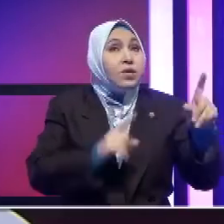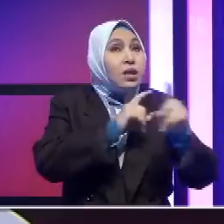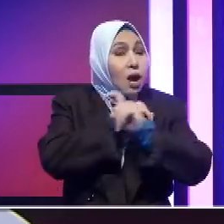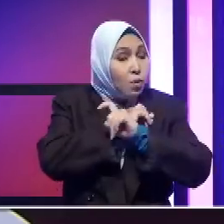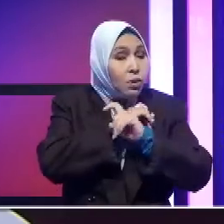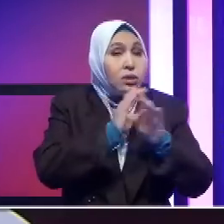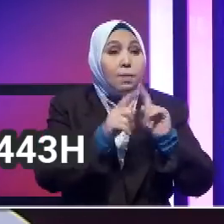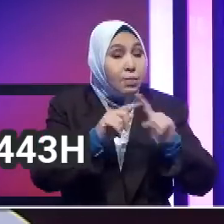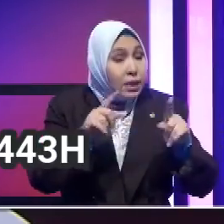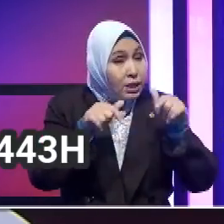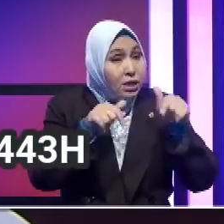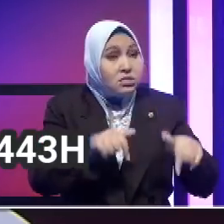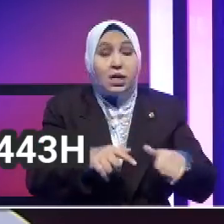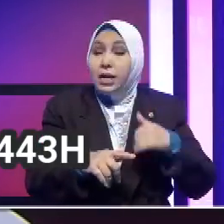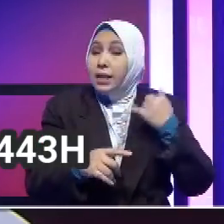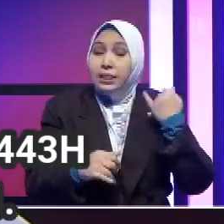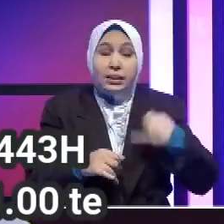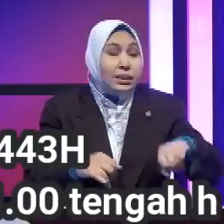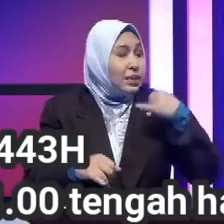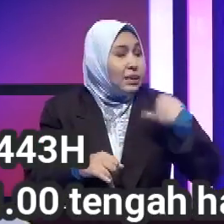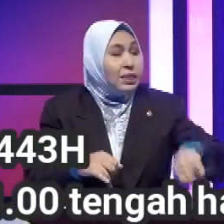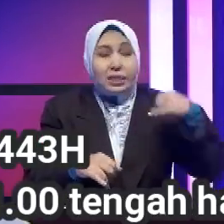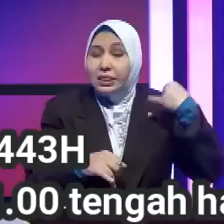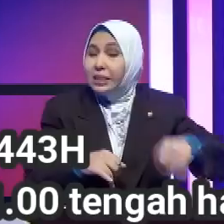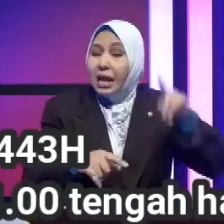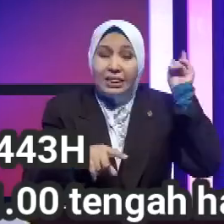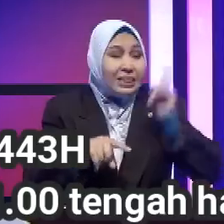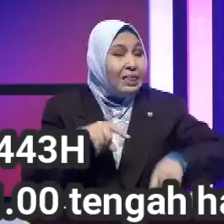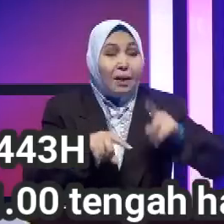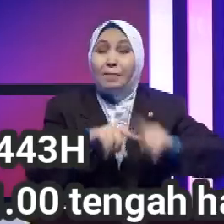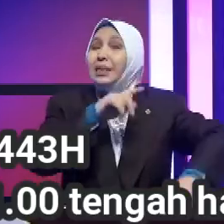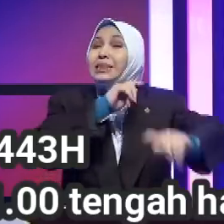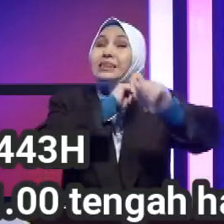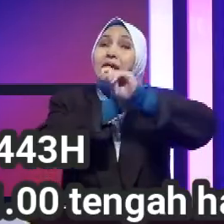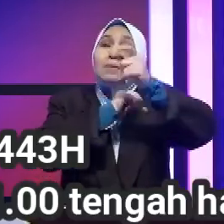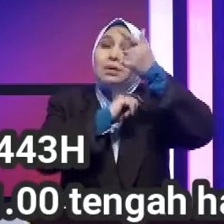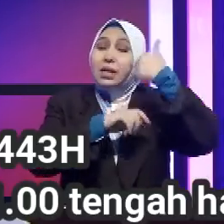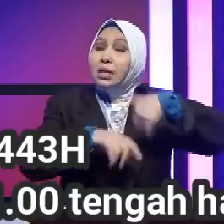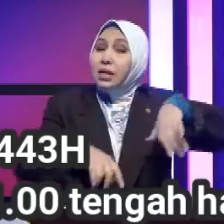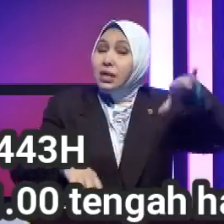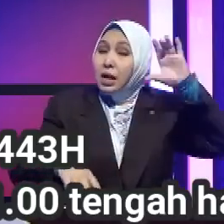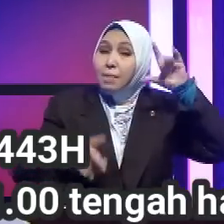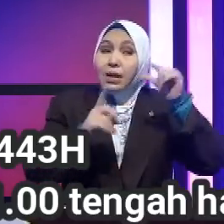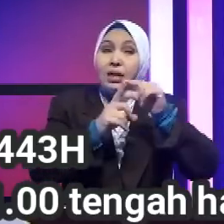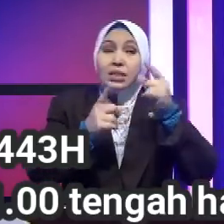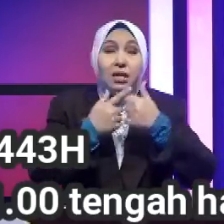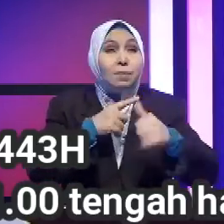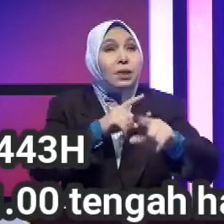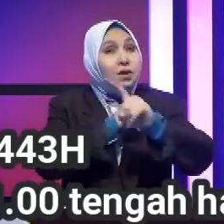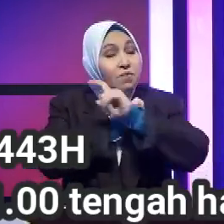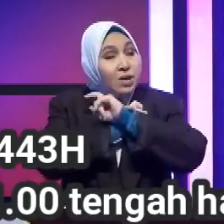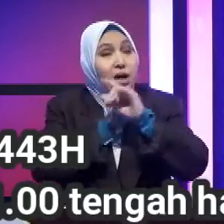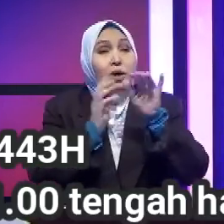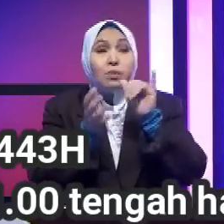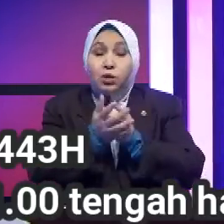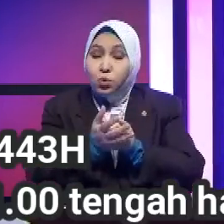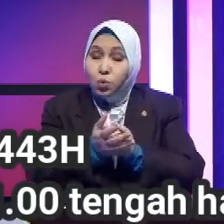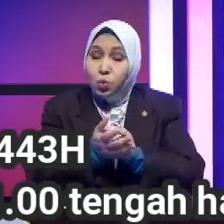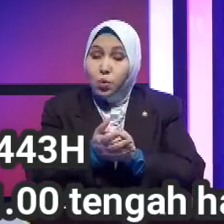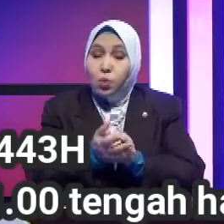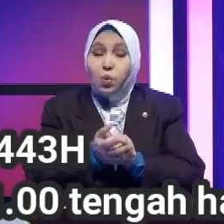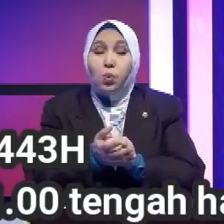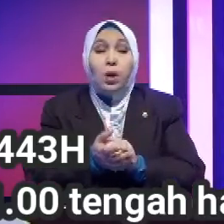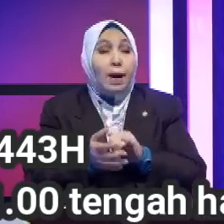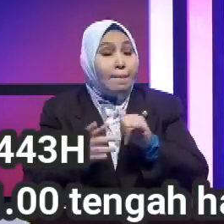waktu itu. Tapi kali ini dah tak tahan dah. Yeah. Tak tahan dah pasal apa? Pasal bila dengar perkataan daripada Firaun, iaitu zaruni